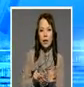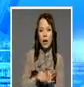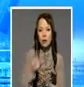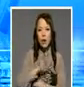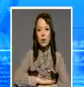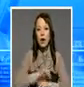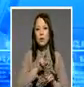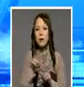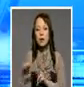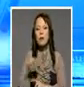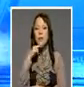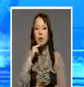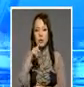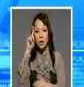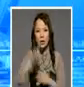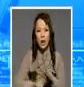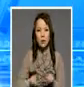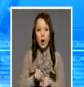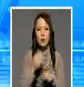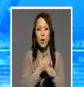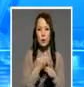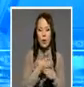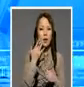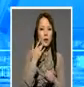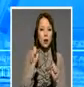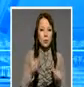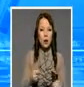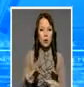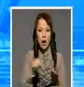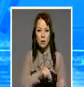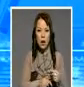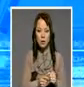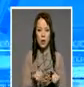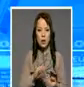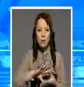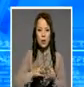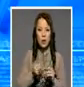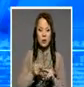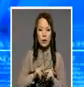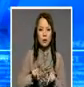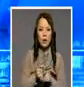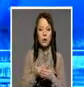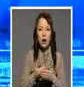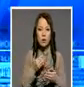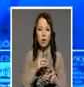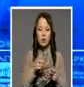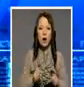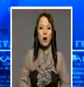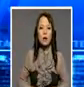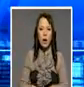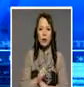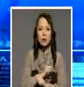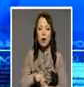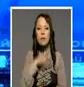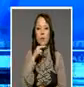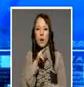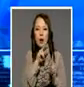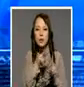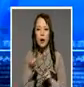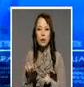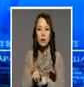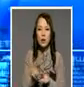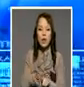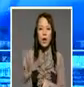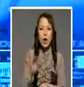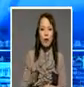тәртіп сақшыларының сенімді көмекшілеріне айналмақ. Жобаның басты мақсаты қылмыстың алдын алу. Елімізде алғаш рет жүзеге аса бастаған мұндай тәжірибе